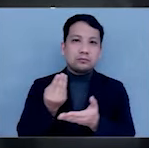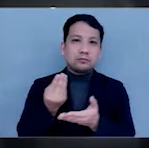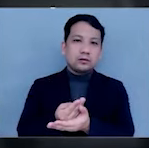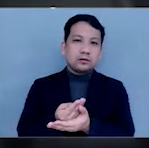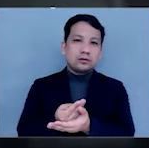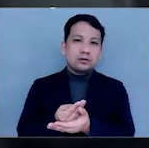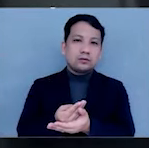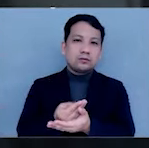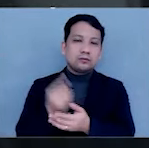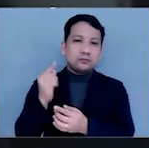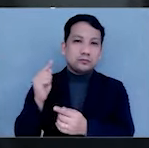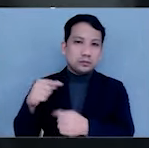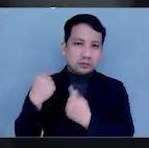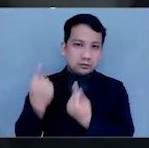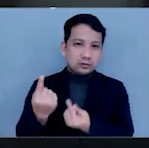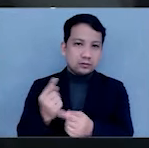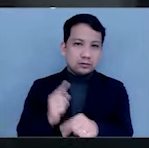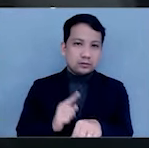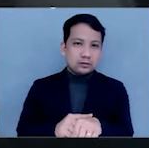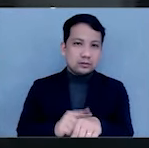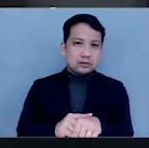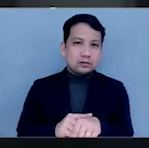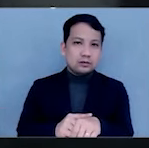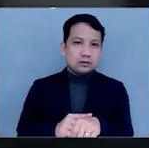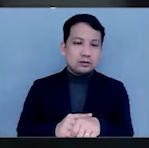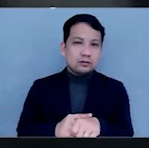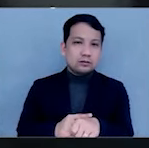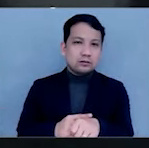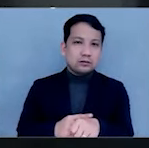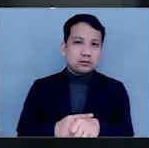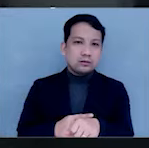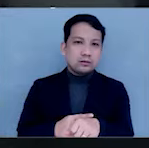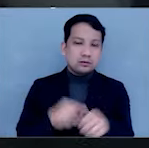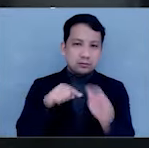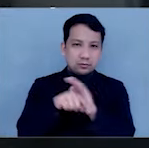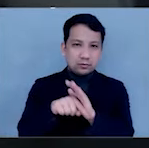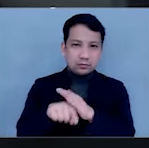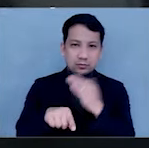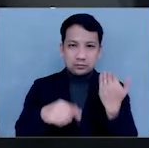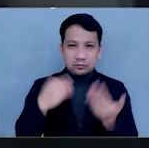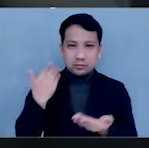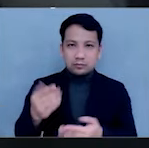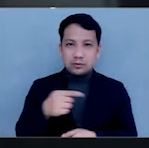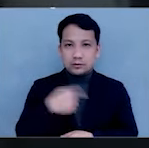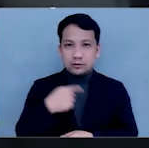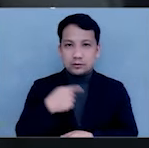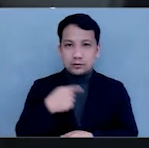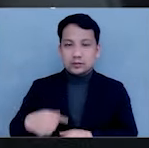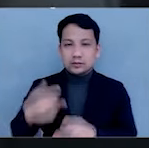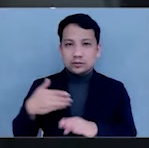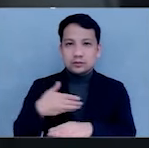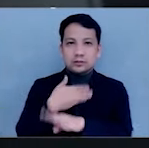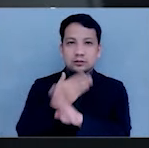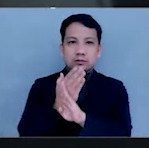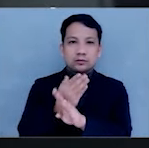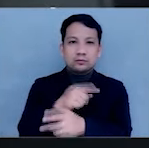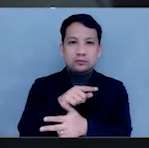na alam mo yung panahon ng may pinatay ng mga Chinese doon sa Davao, di ba? Yung tatlo.